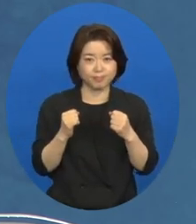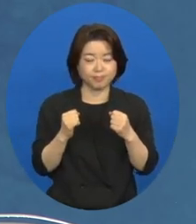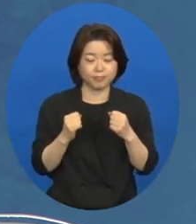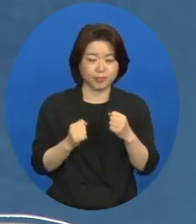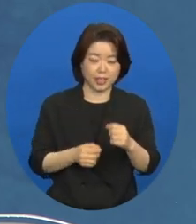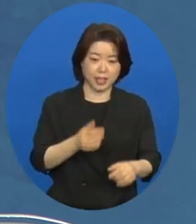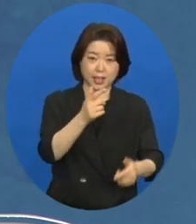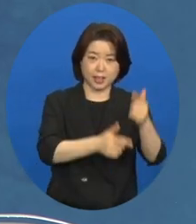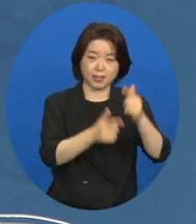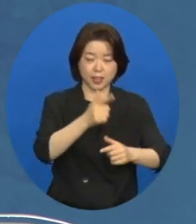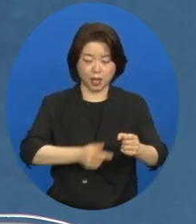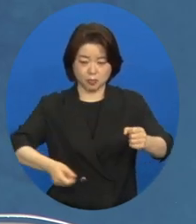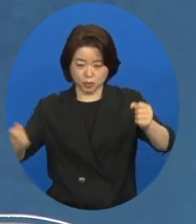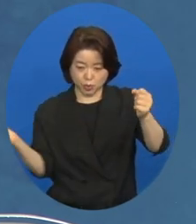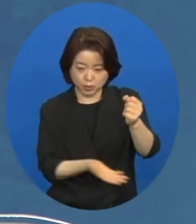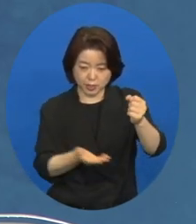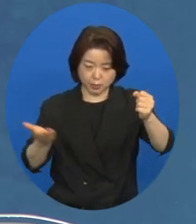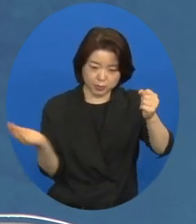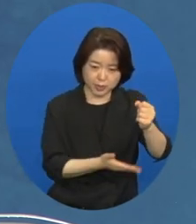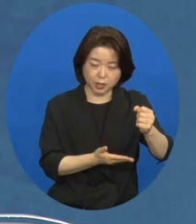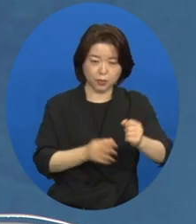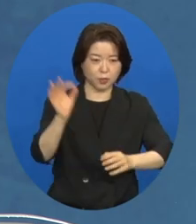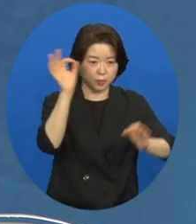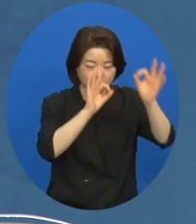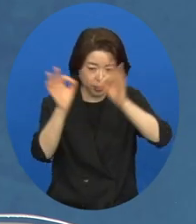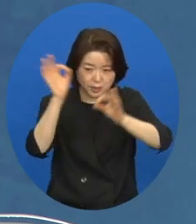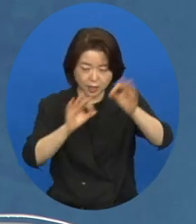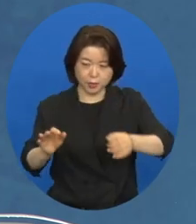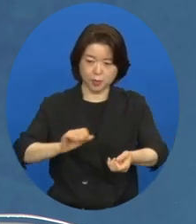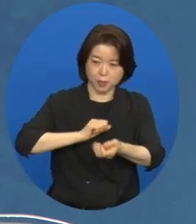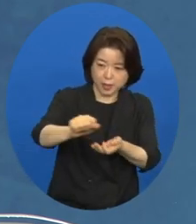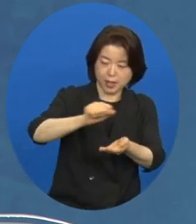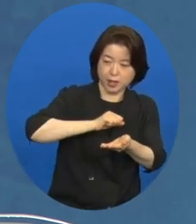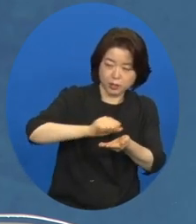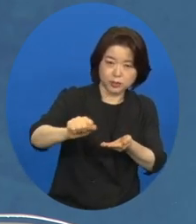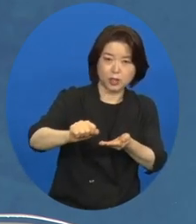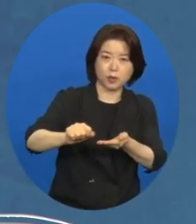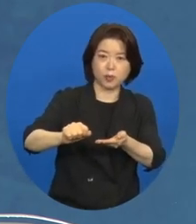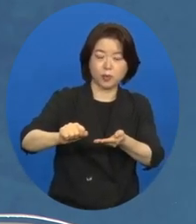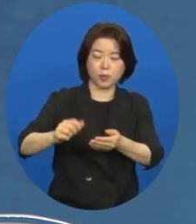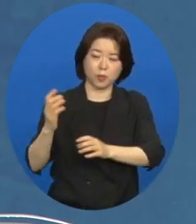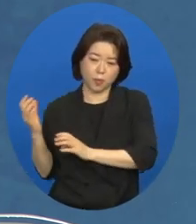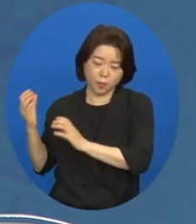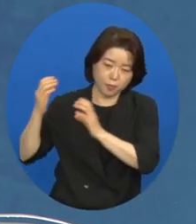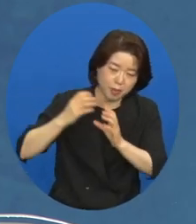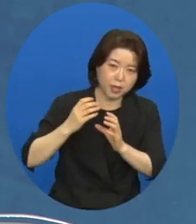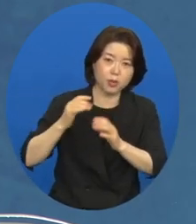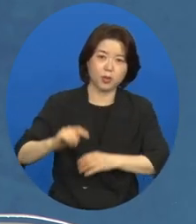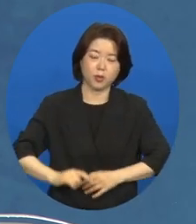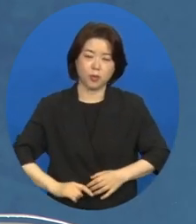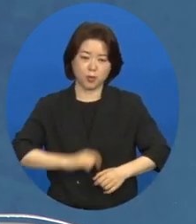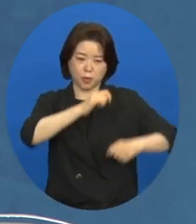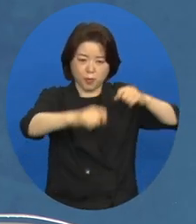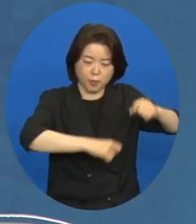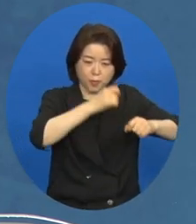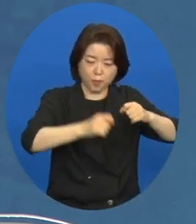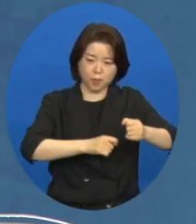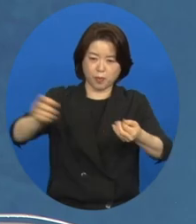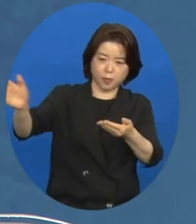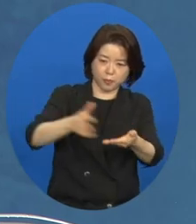나무를 자르고 찾고 닦고 메고 입고